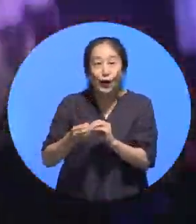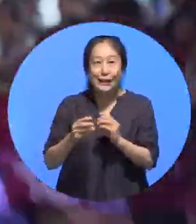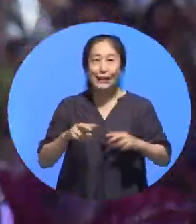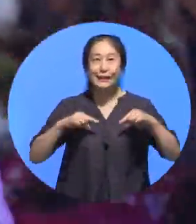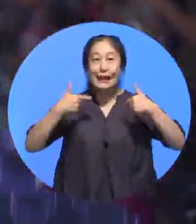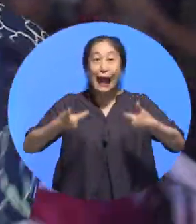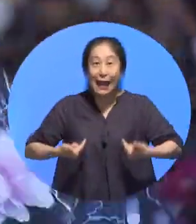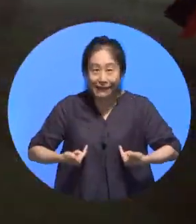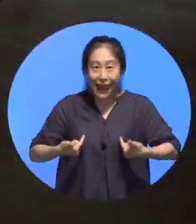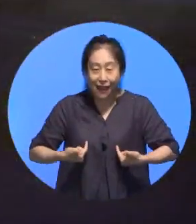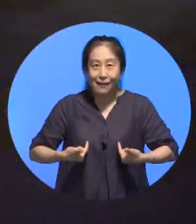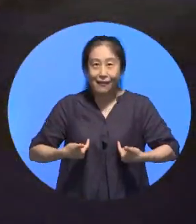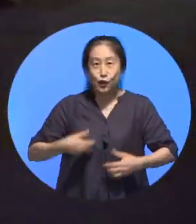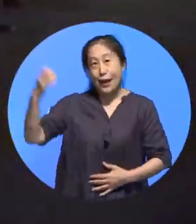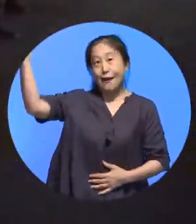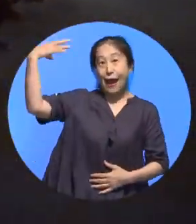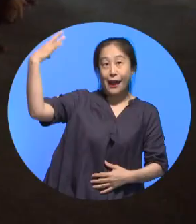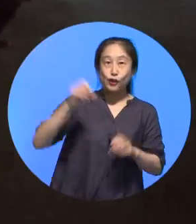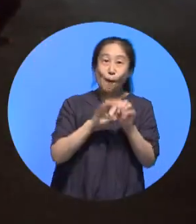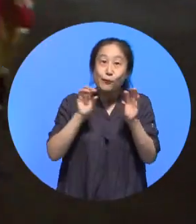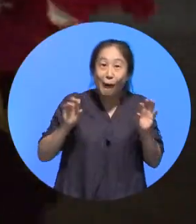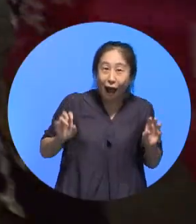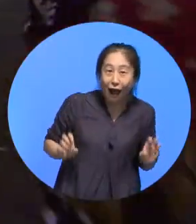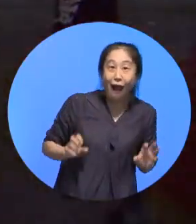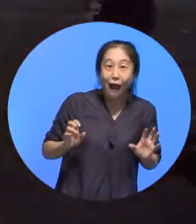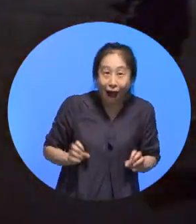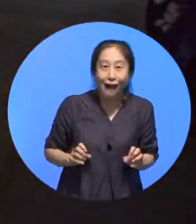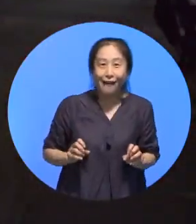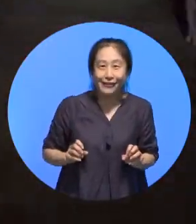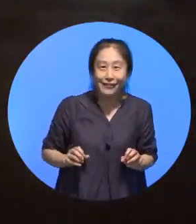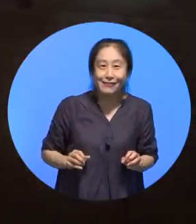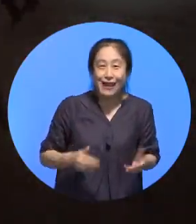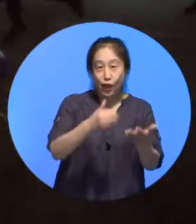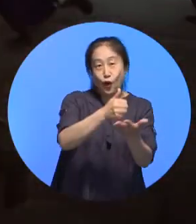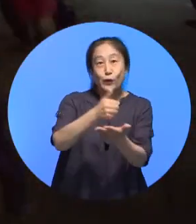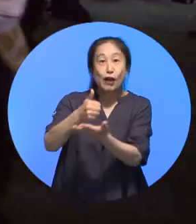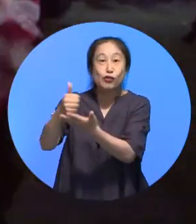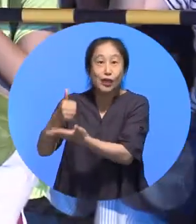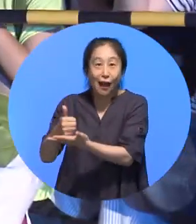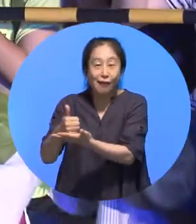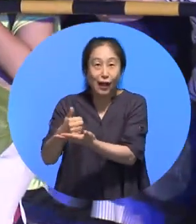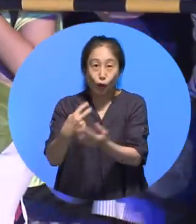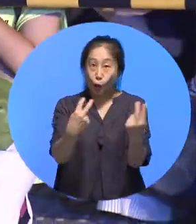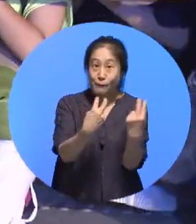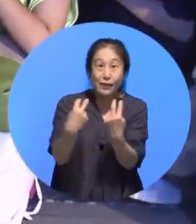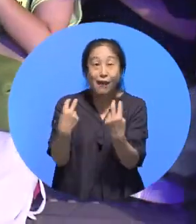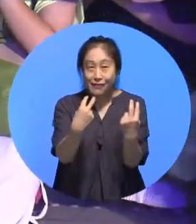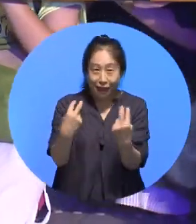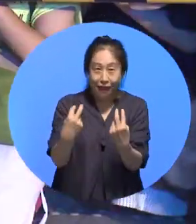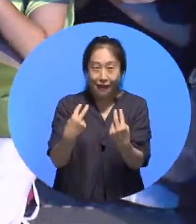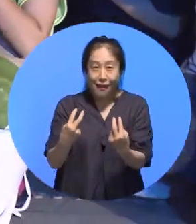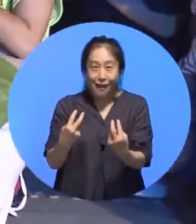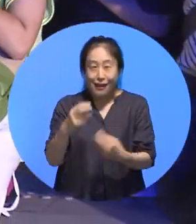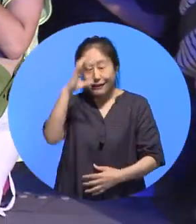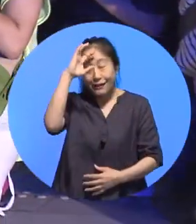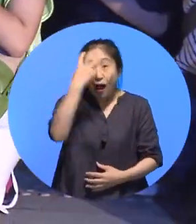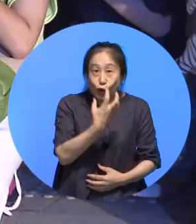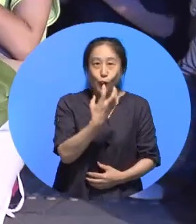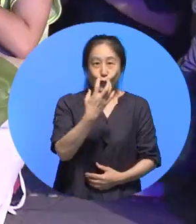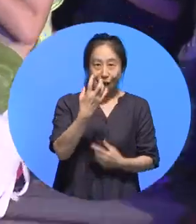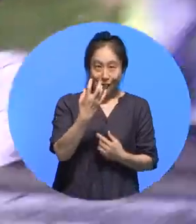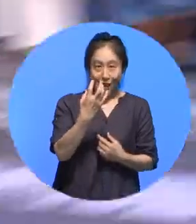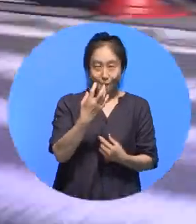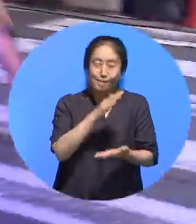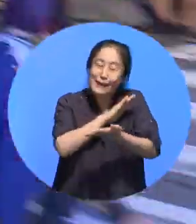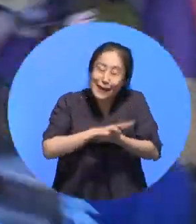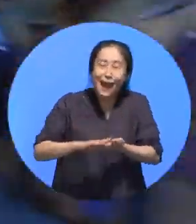がすごいライトアップで見えて綺麗に見えたっていうのがあって終わった後お客さんにまかっこよかったようであったりあの綺麗